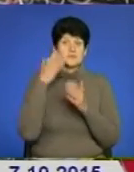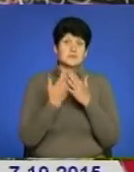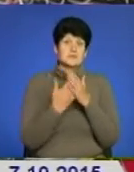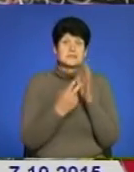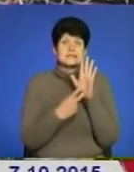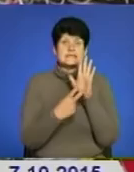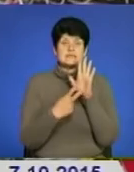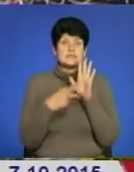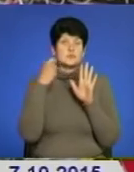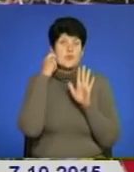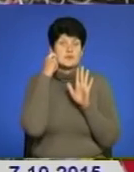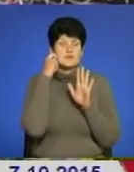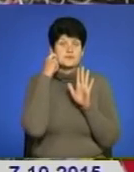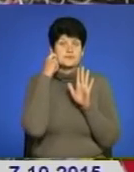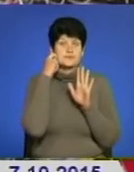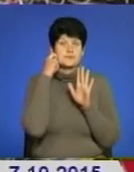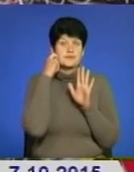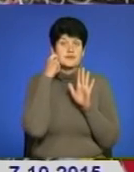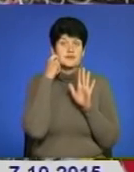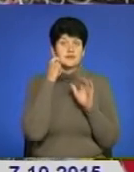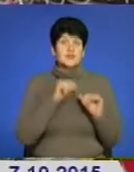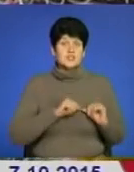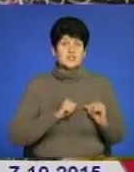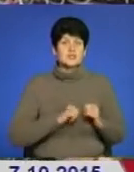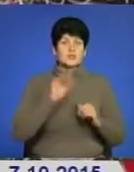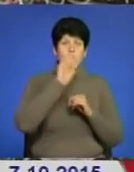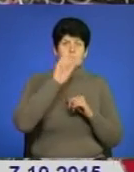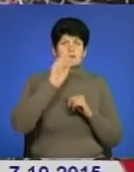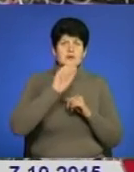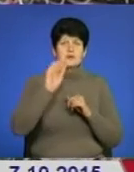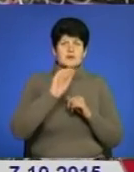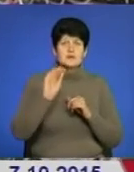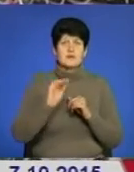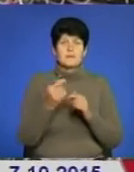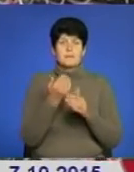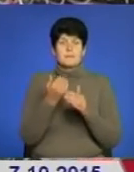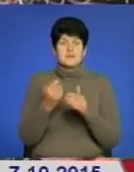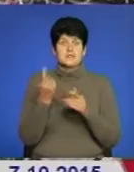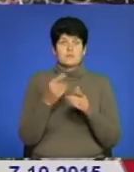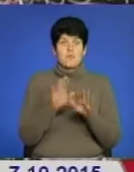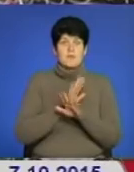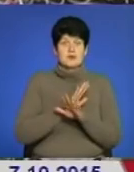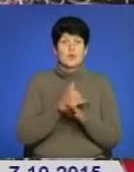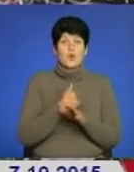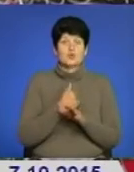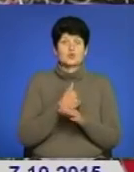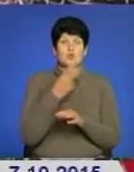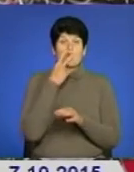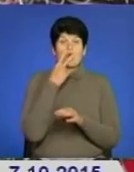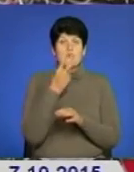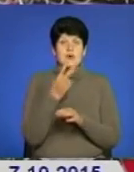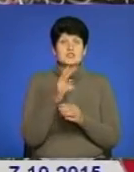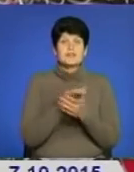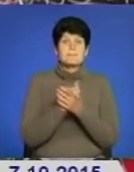70 років, і він так щиро писав і каже: «Я перш ніж померти, може мені не так багато залишилось, я хочу побачити